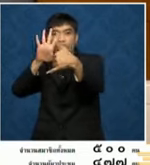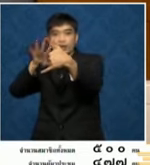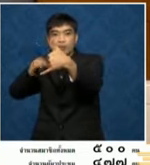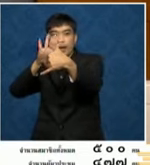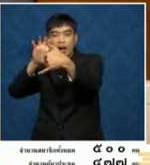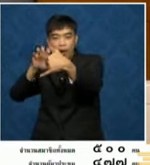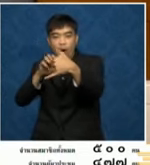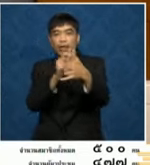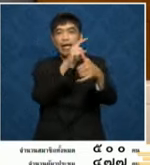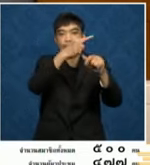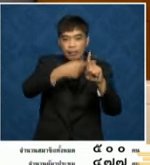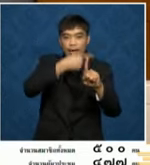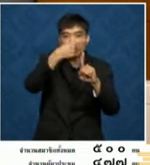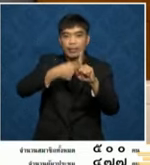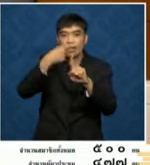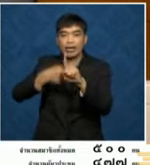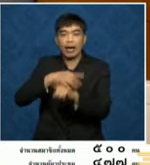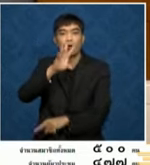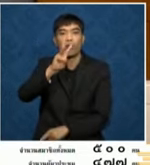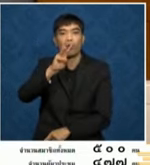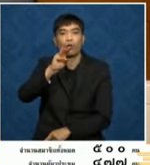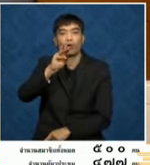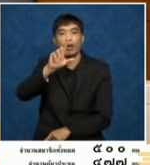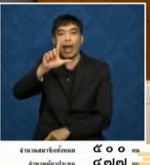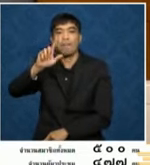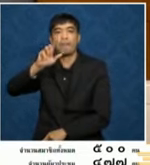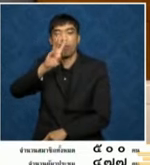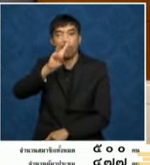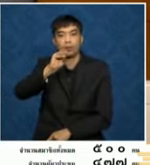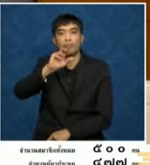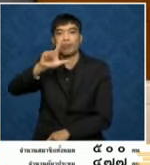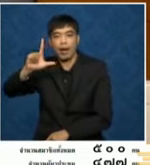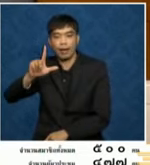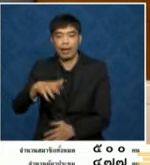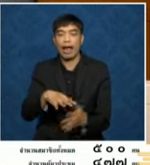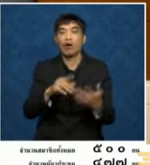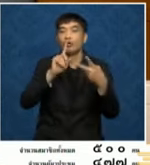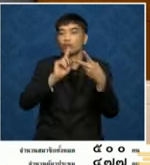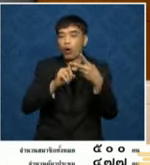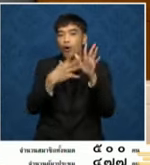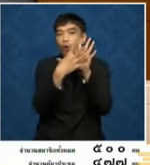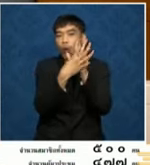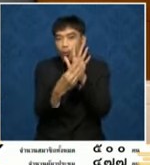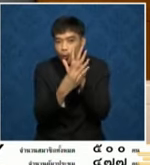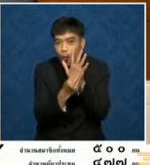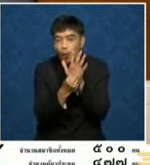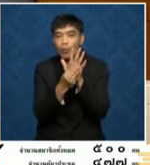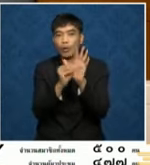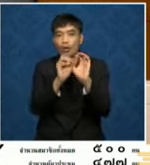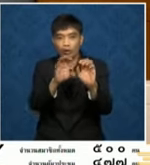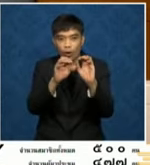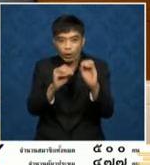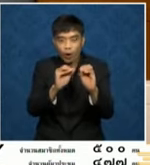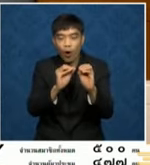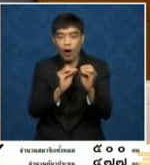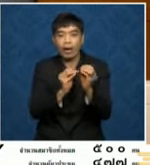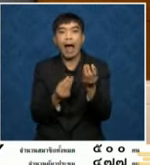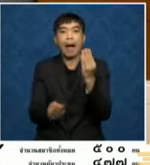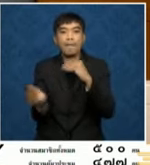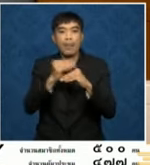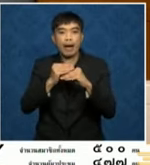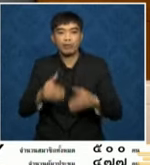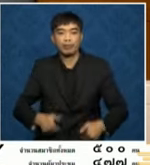งิน306ล้านบาทเศษส่วนที่เหลือเป็นเรื่องของการอบรมและก็การบริหารเพื่อพัฒนาคุณภาพชีวิตของประชาชนในพื้น